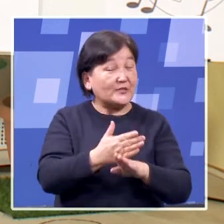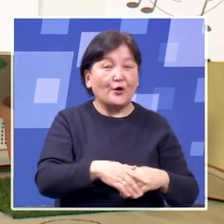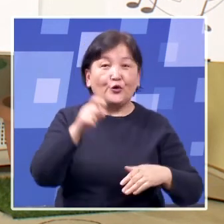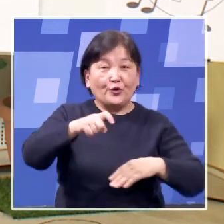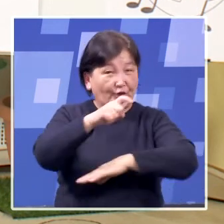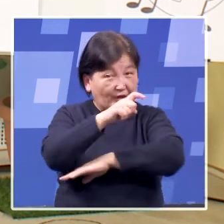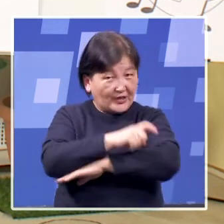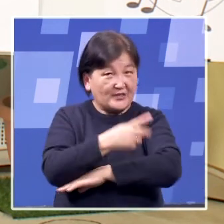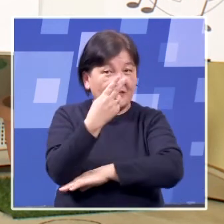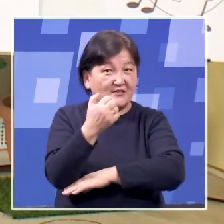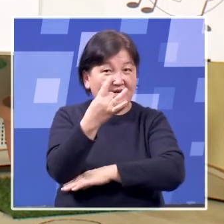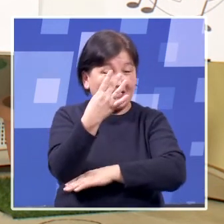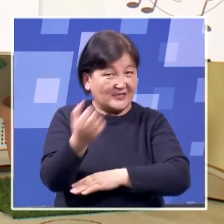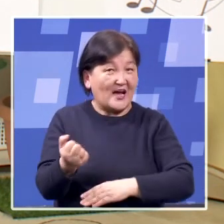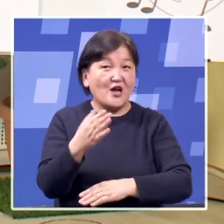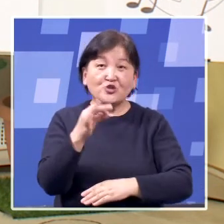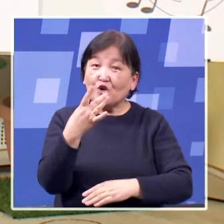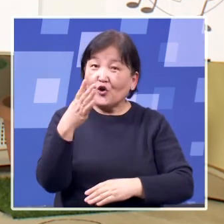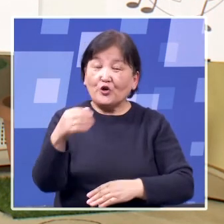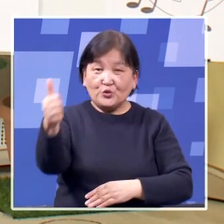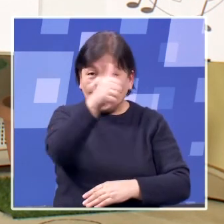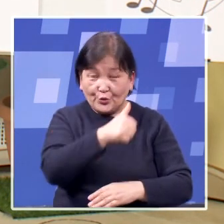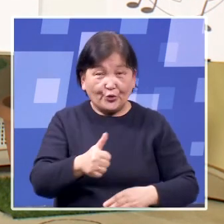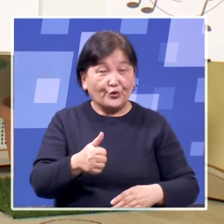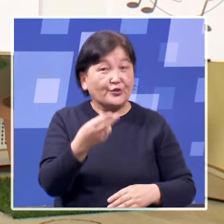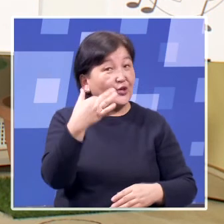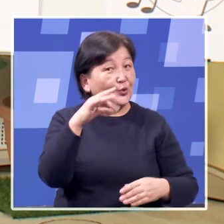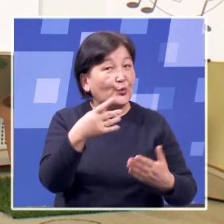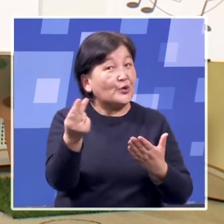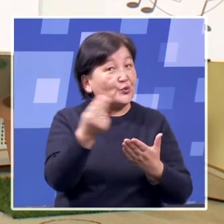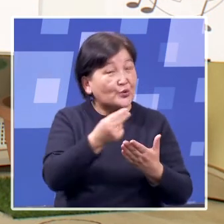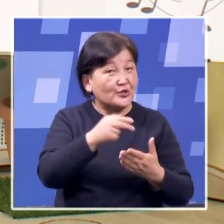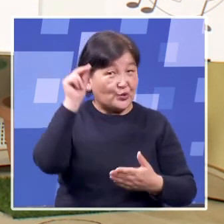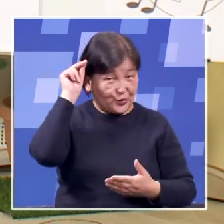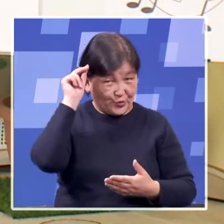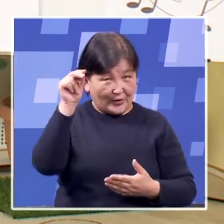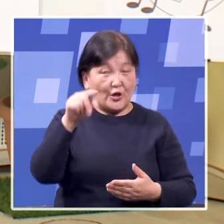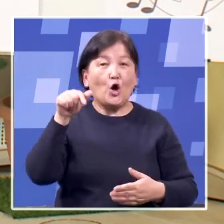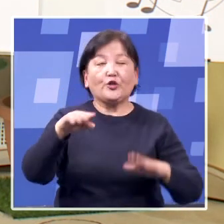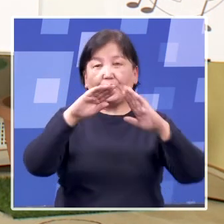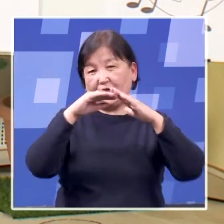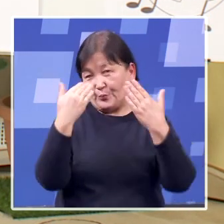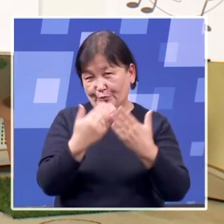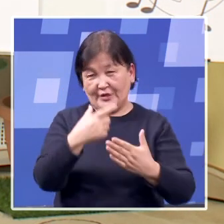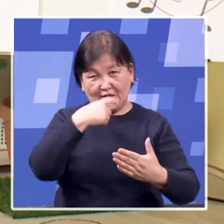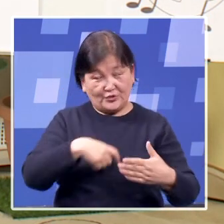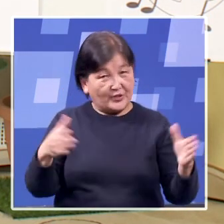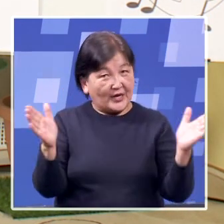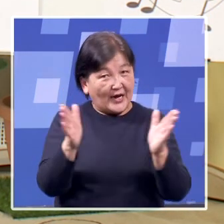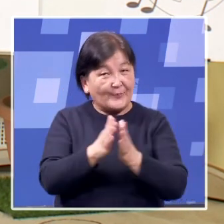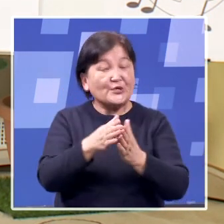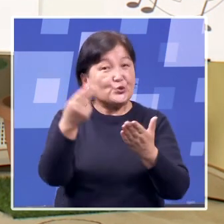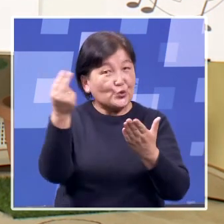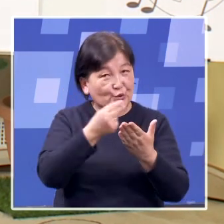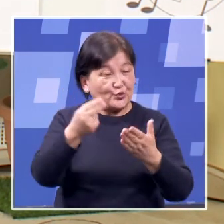шоргоолц үлгэрийн бүх дөрүүдийг зурж сурлаа тийм үү? Одоо гэр бүлийнхаа гишүүдтэй хамтран зурсан зургаа бүгдийн